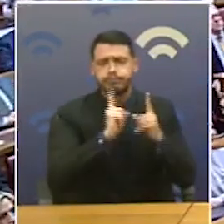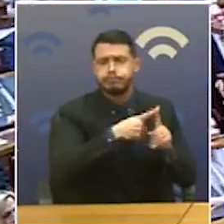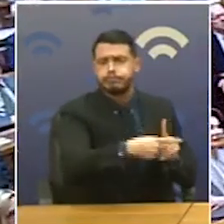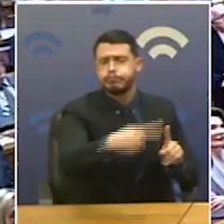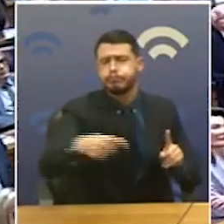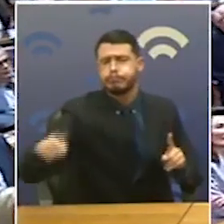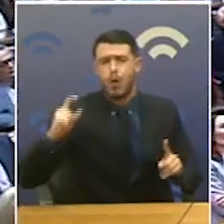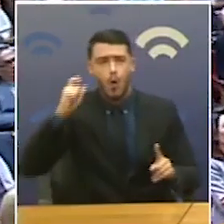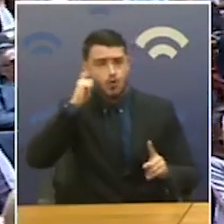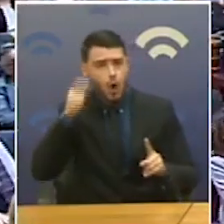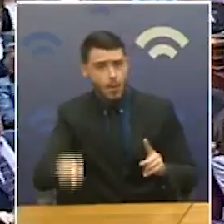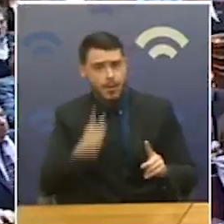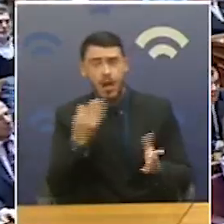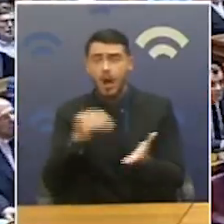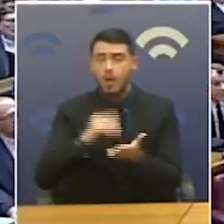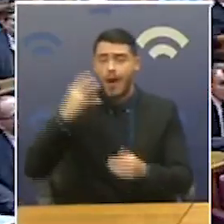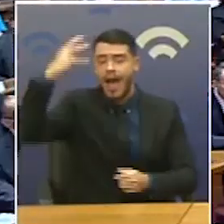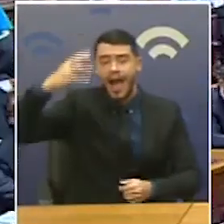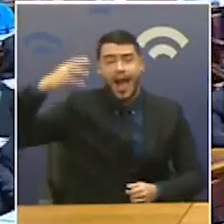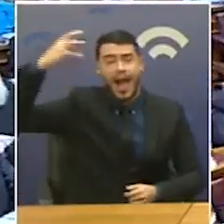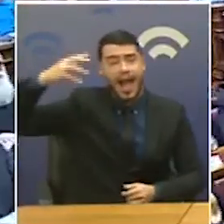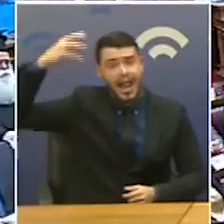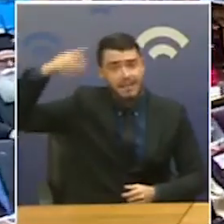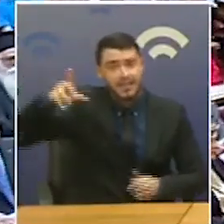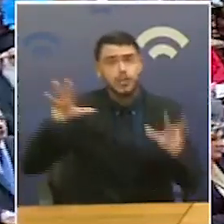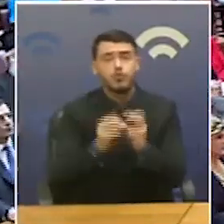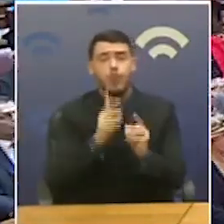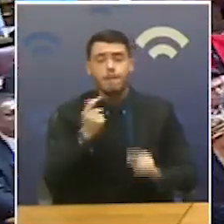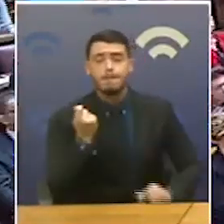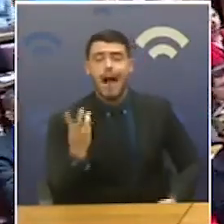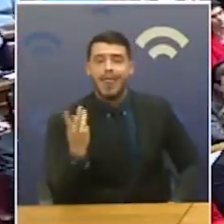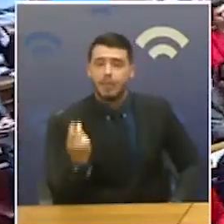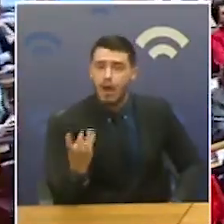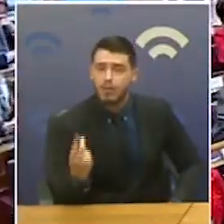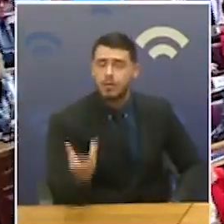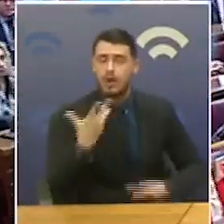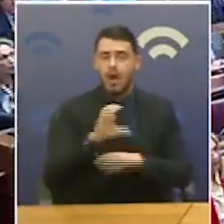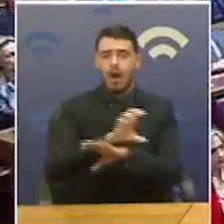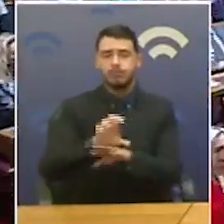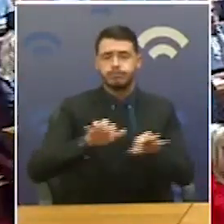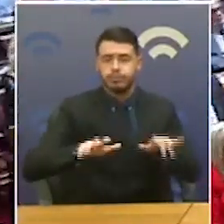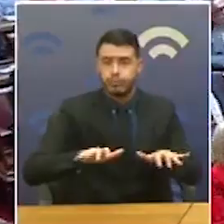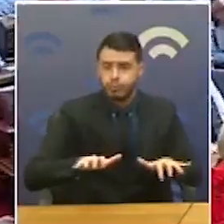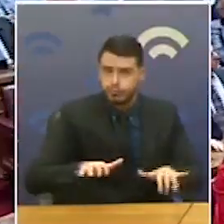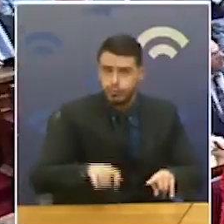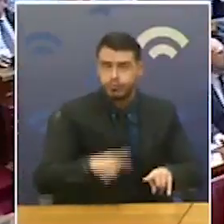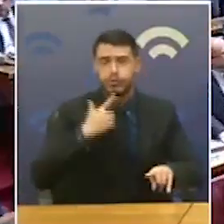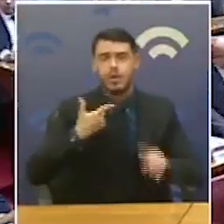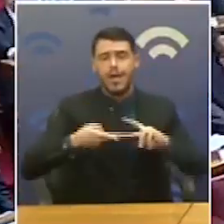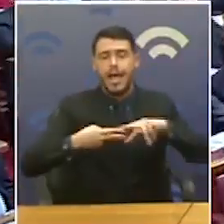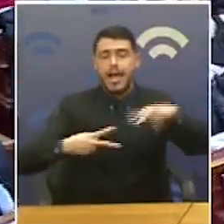σημειωτούν ερευνητές από τα πεδία της τεχνητής νοημοσύνης, των μαθηματικών, της ιατρικής, της